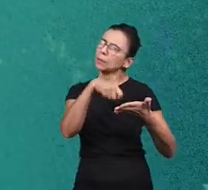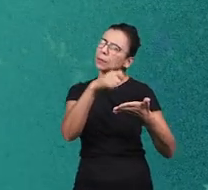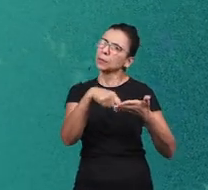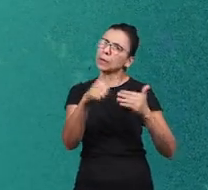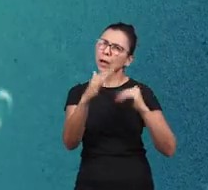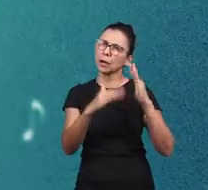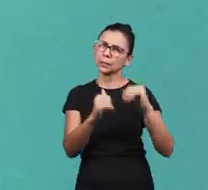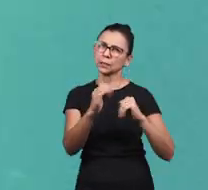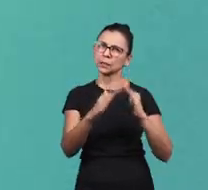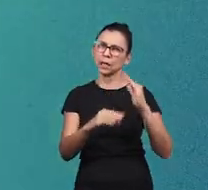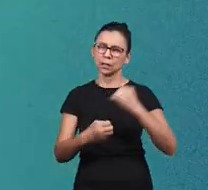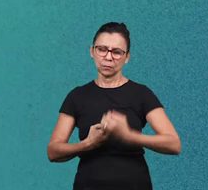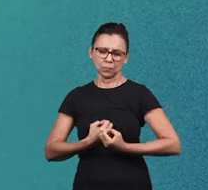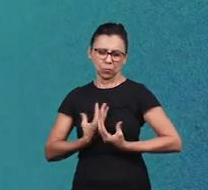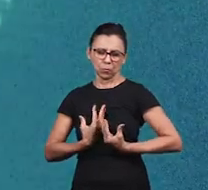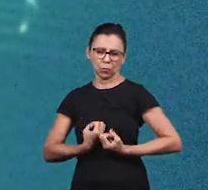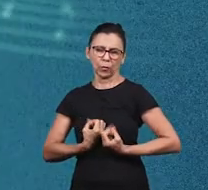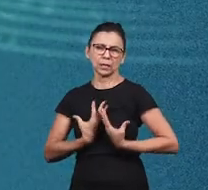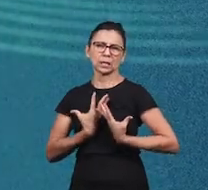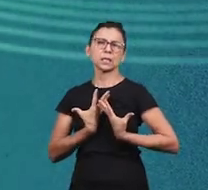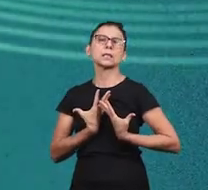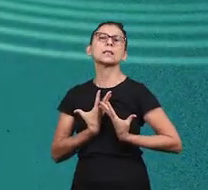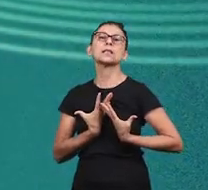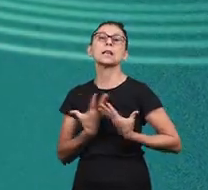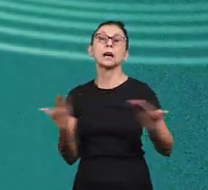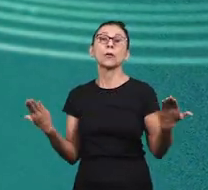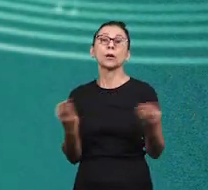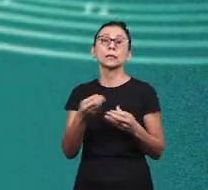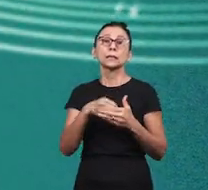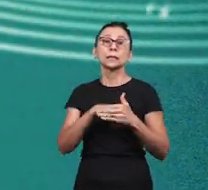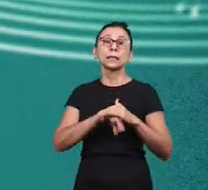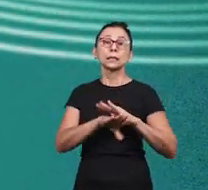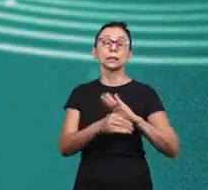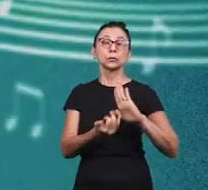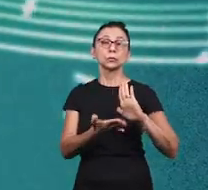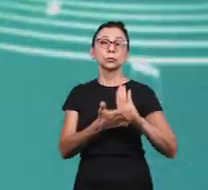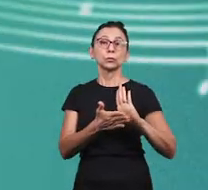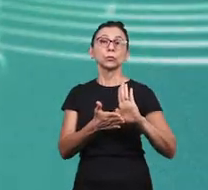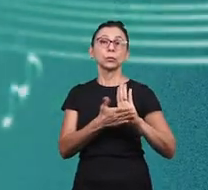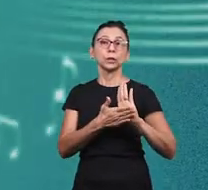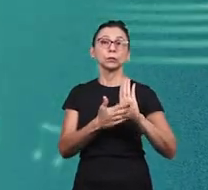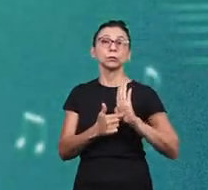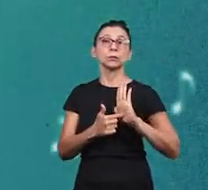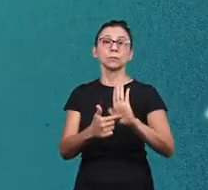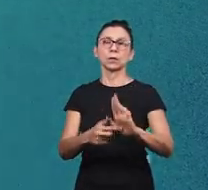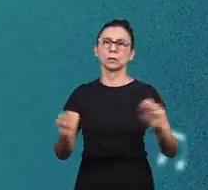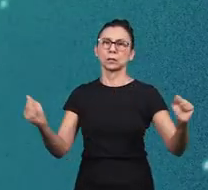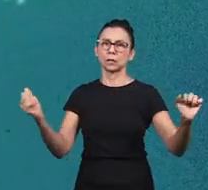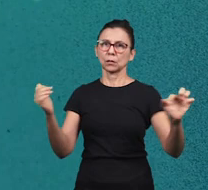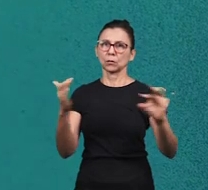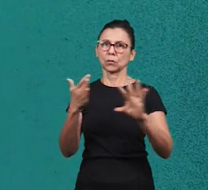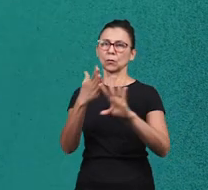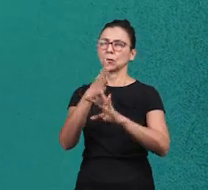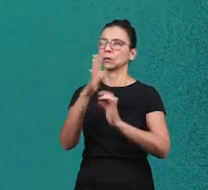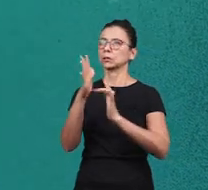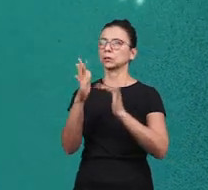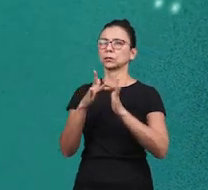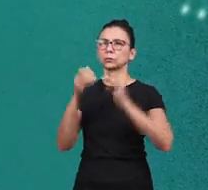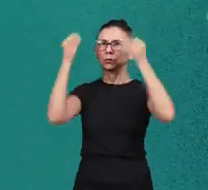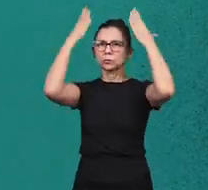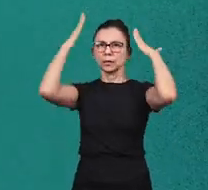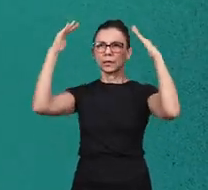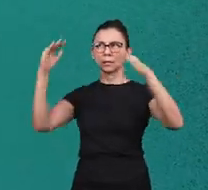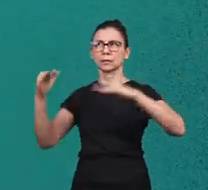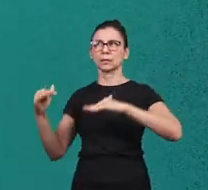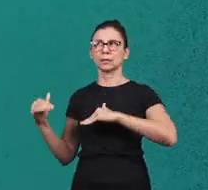chanson. Son talent pour la poésie a pu être contemplé par la lettre de l'hymne qui maintenant passait à annoncer la gloire de Jésus, le roi des